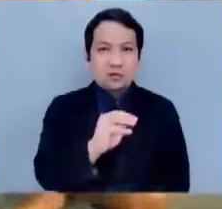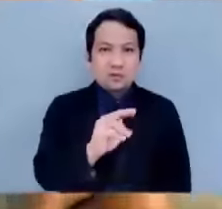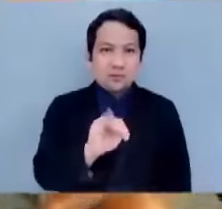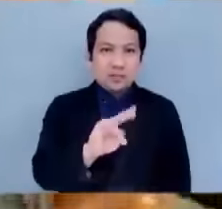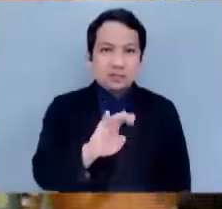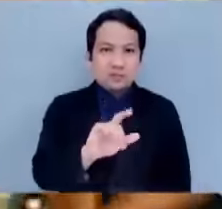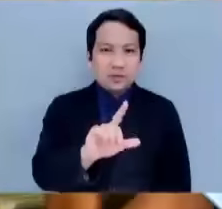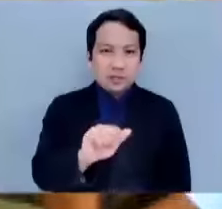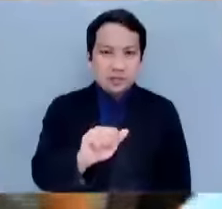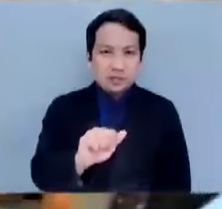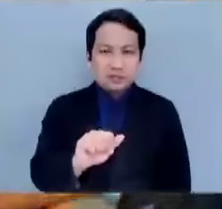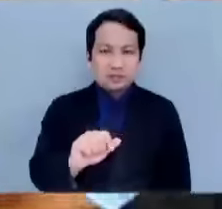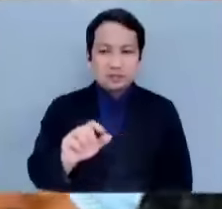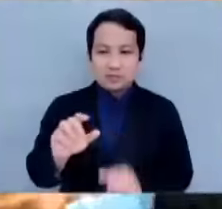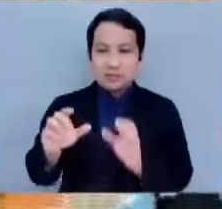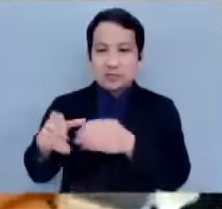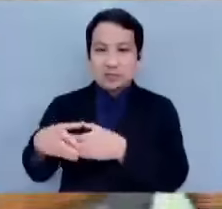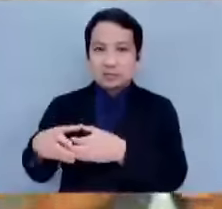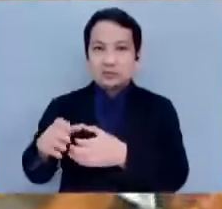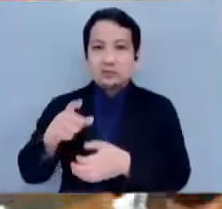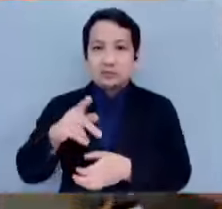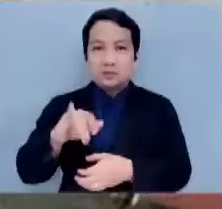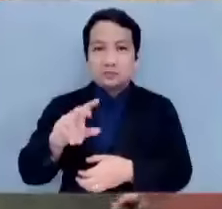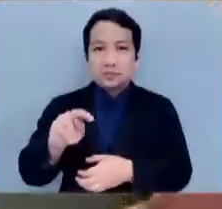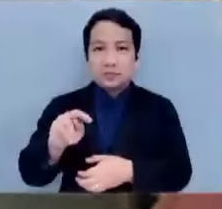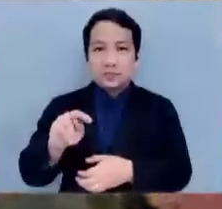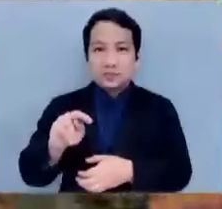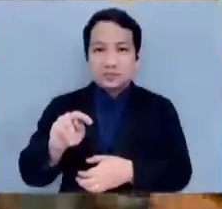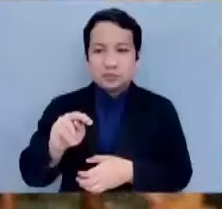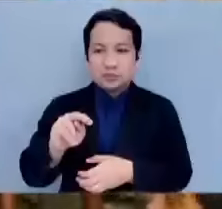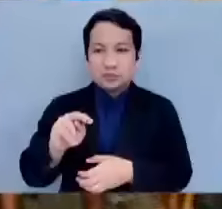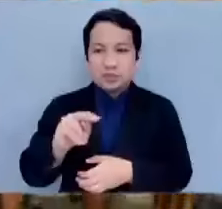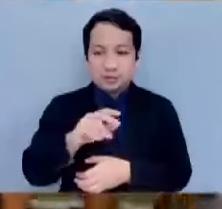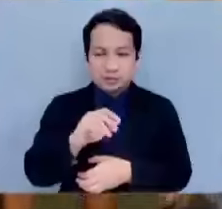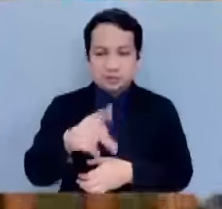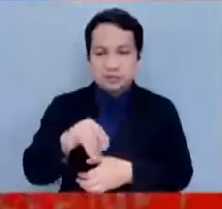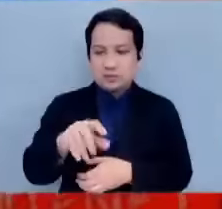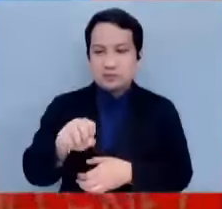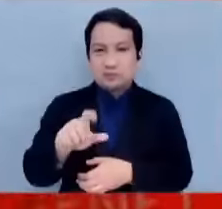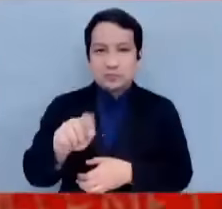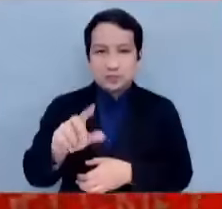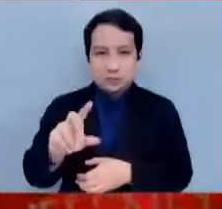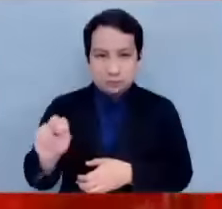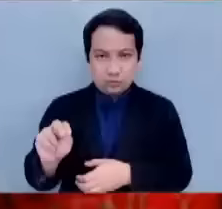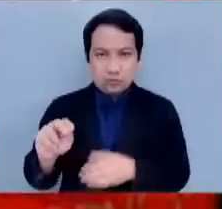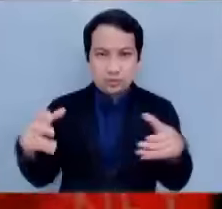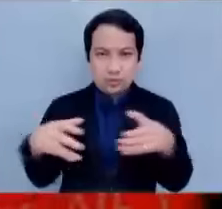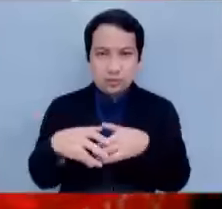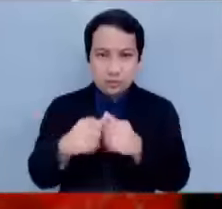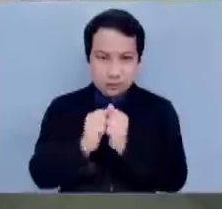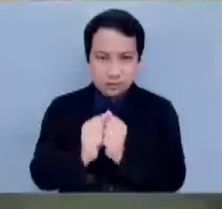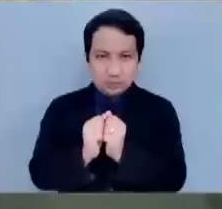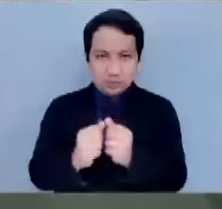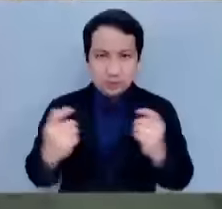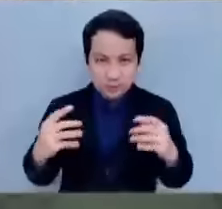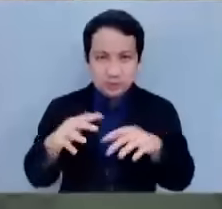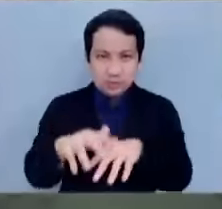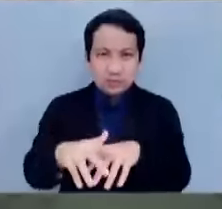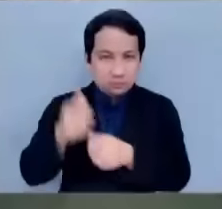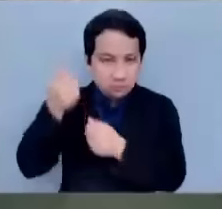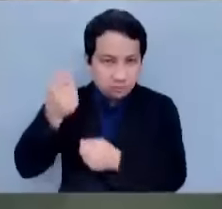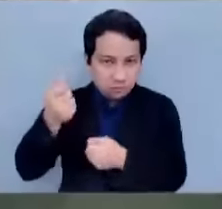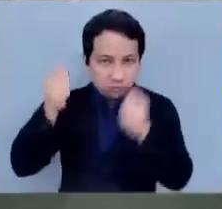driver at operator ang sama-sama nag-rally sa Welcome Rotonda bilang pagkontra sa PUV Modernization Program. Ang ilan sa